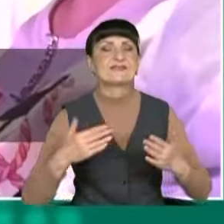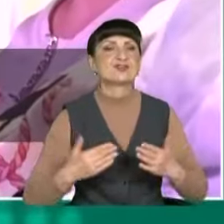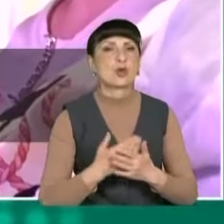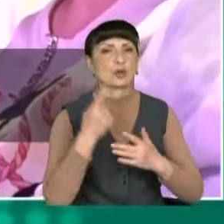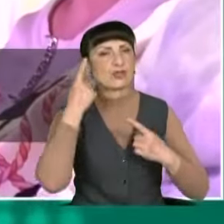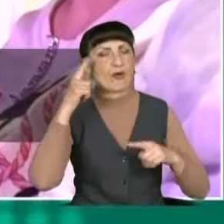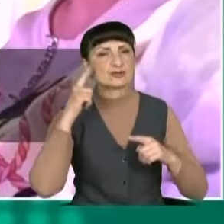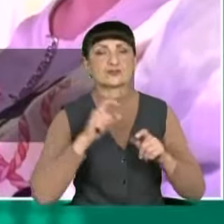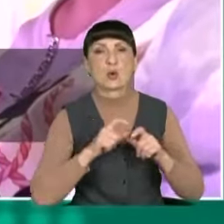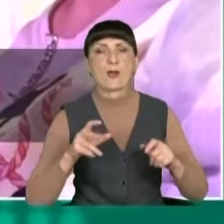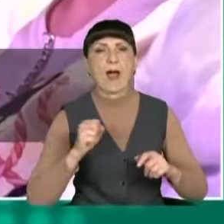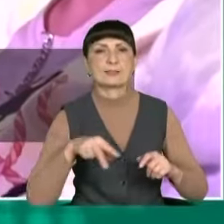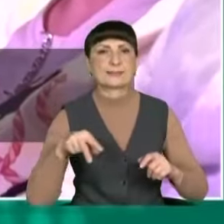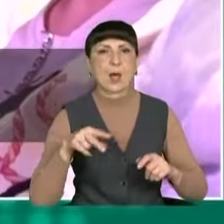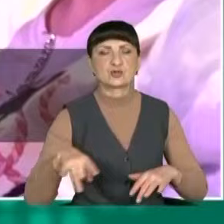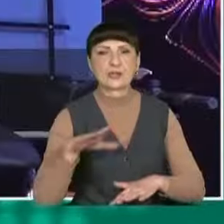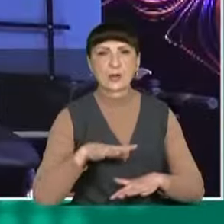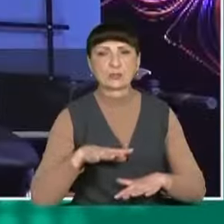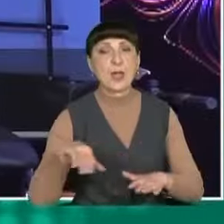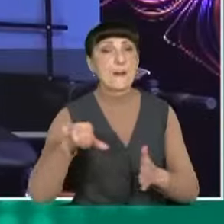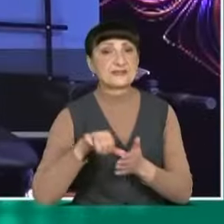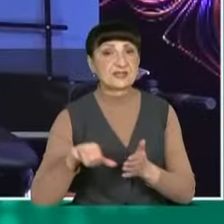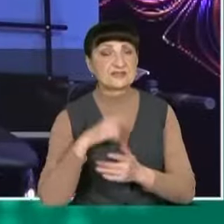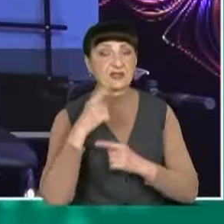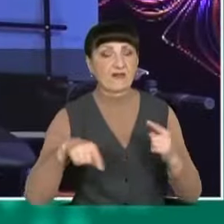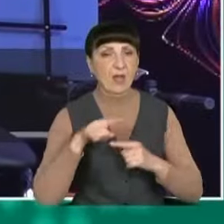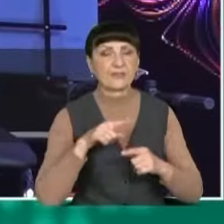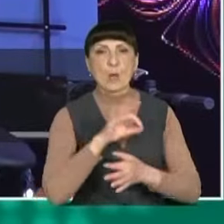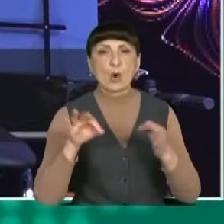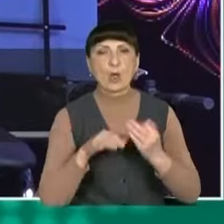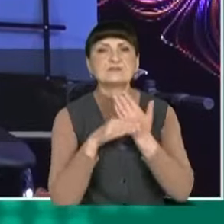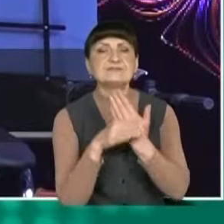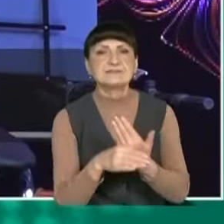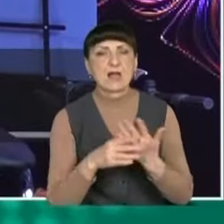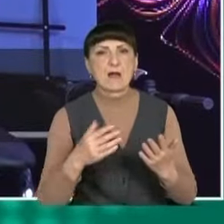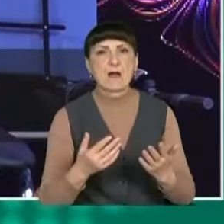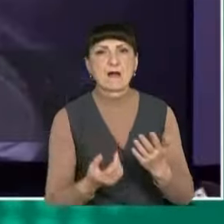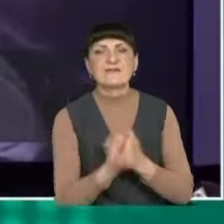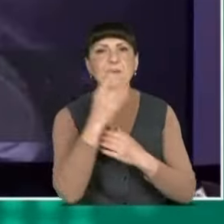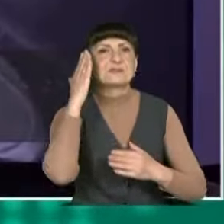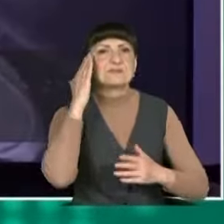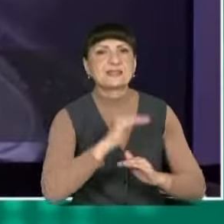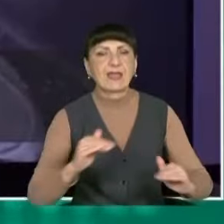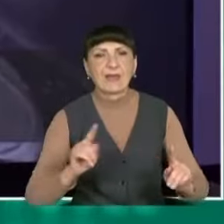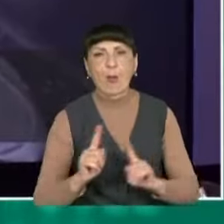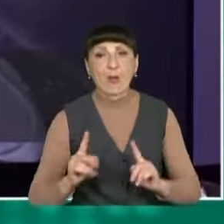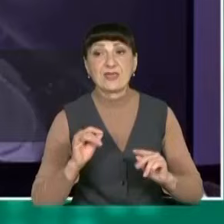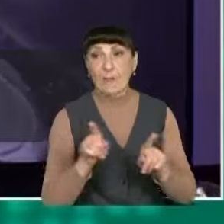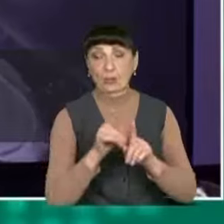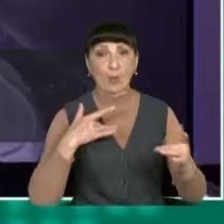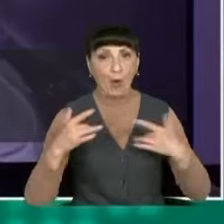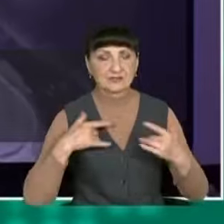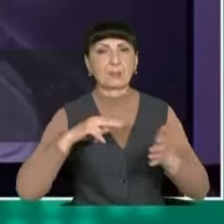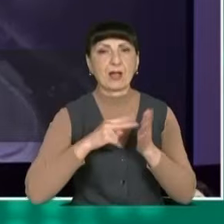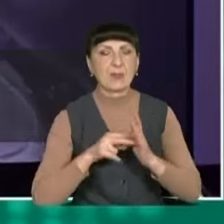творчества школьников Алатауского района. Его представители отметили, что проект направлен на выявление способностей детей, и подобные концерты